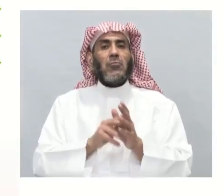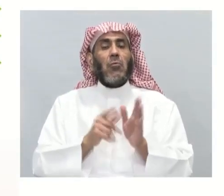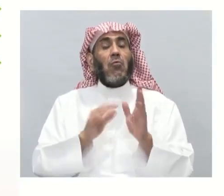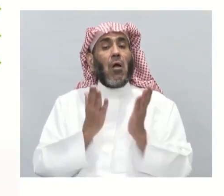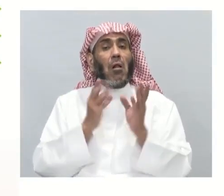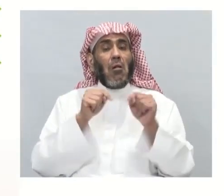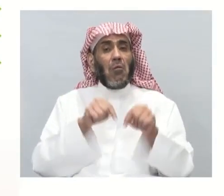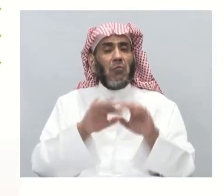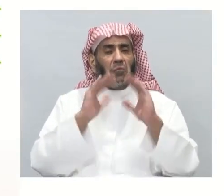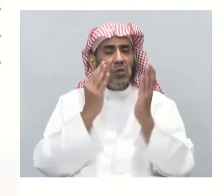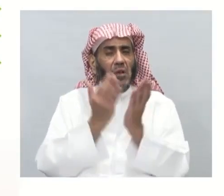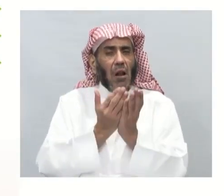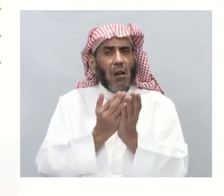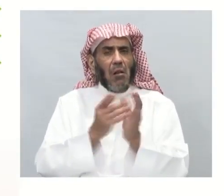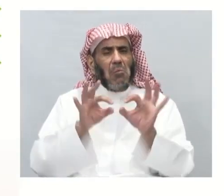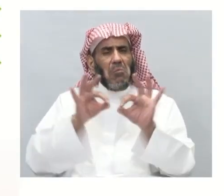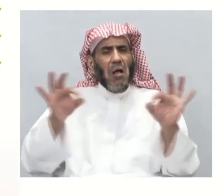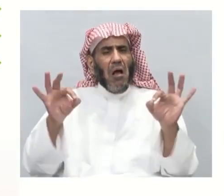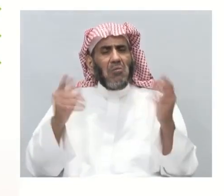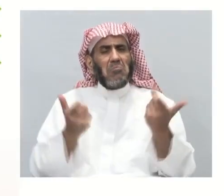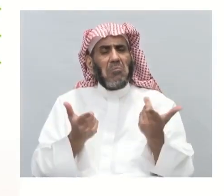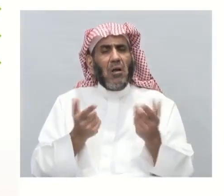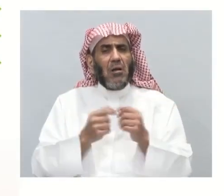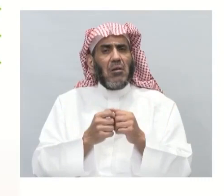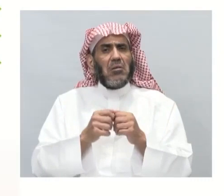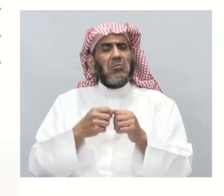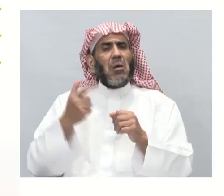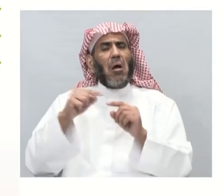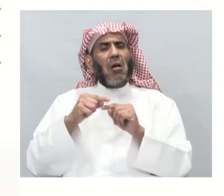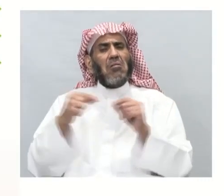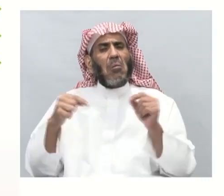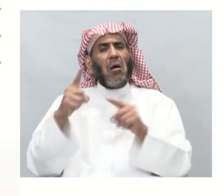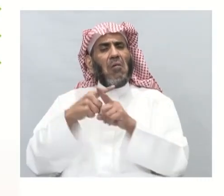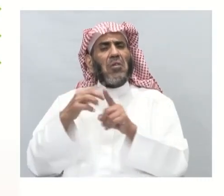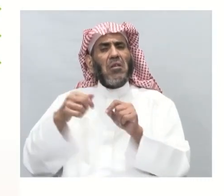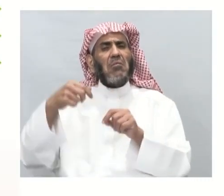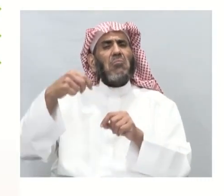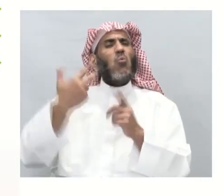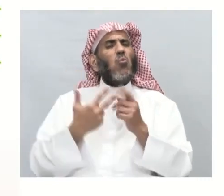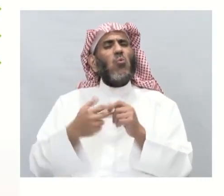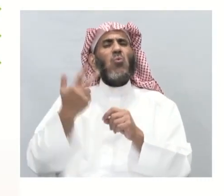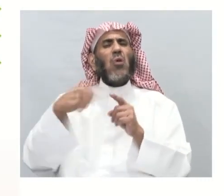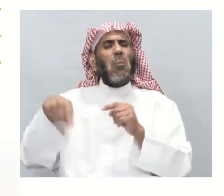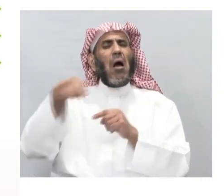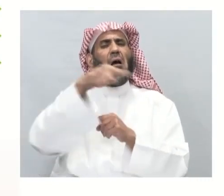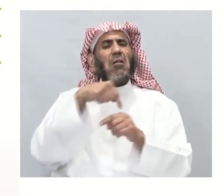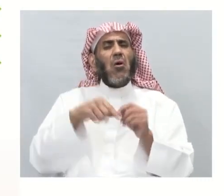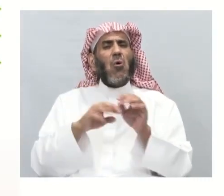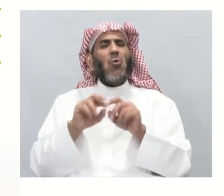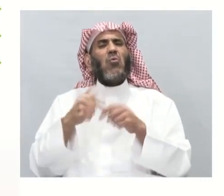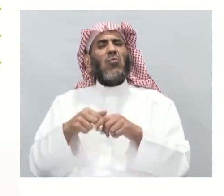الفصل مساحته يعني لا تتجاوز مثلا 7 في 8 كمساحه الفصل يوجد في الفصل مثلا 20 طالب الى